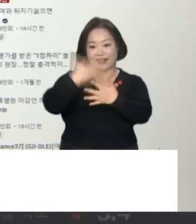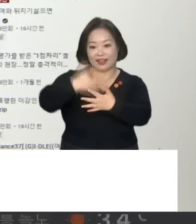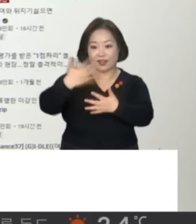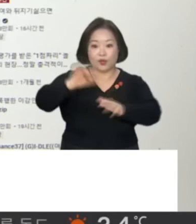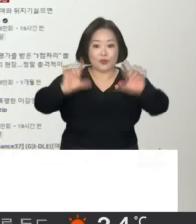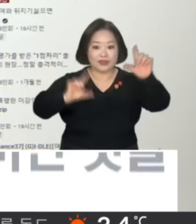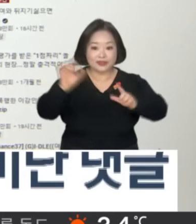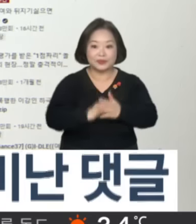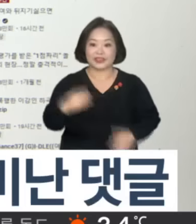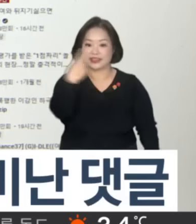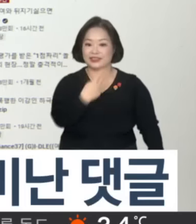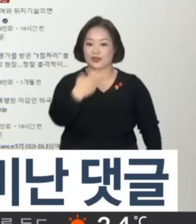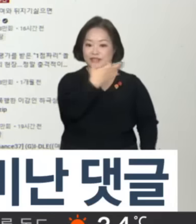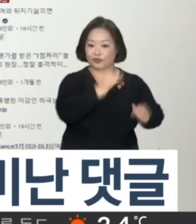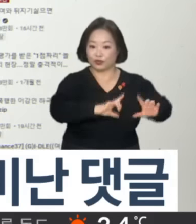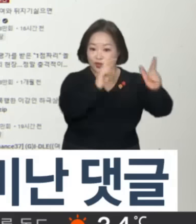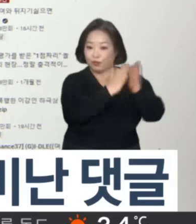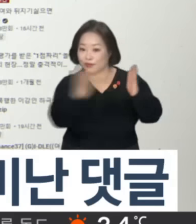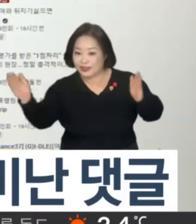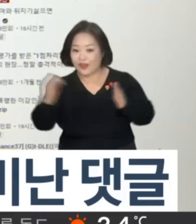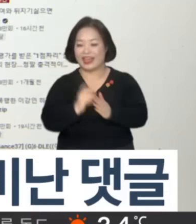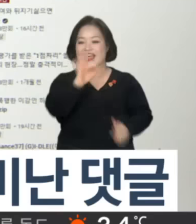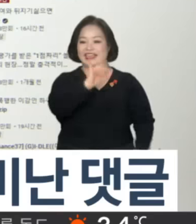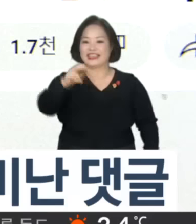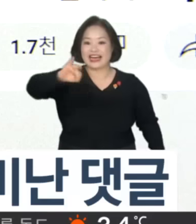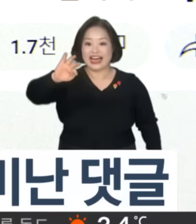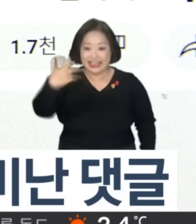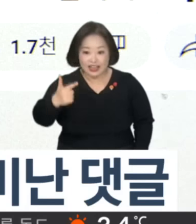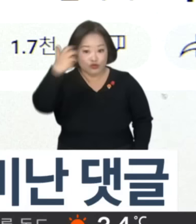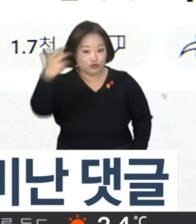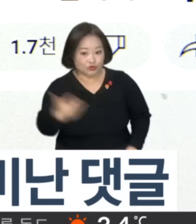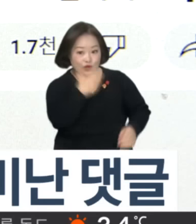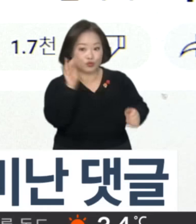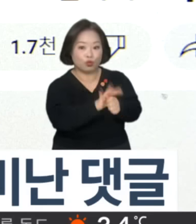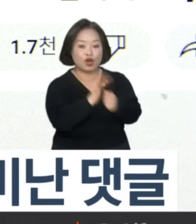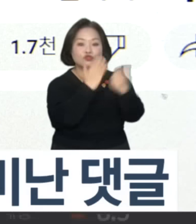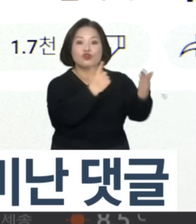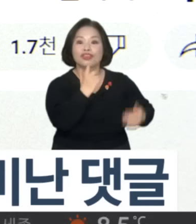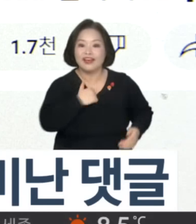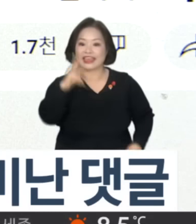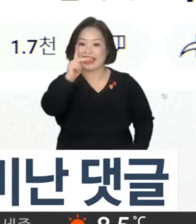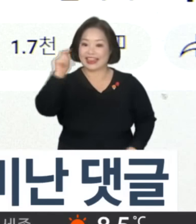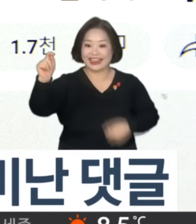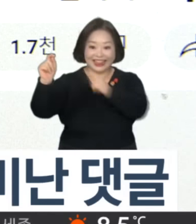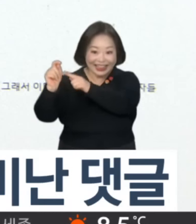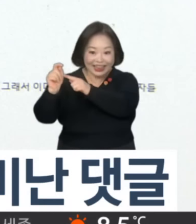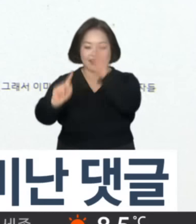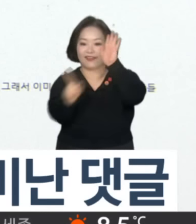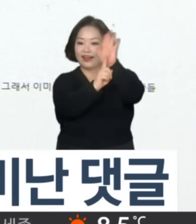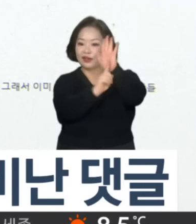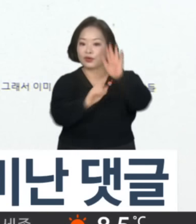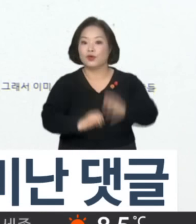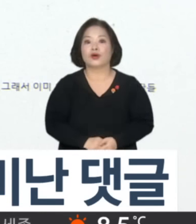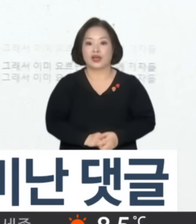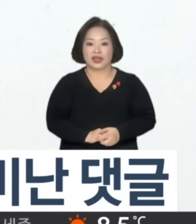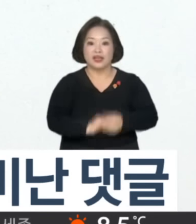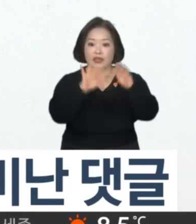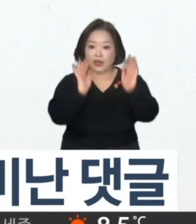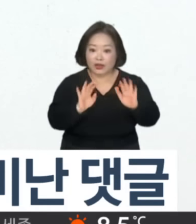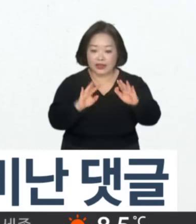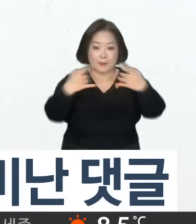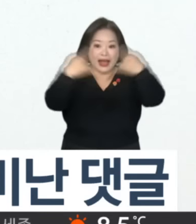어 99년부터 이강인을 후원해 온 KT 최근 공식 유튜브에 올린 광고 영상입니다 소속팀 연고지